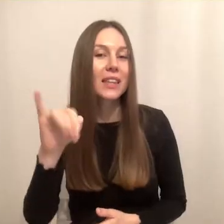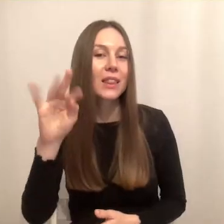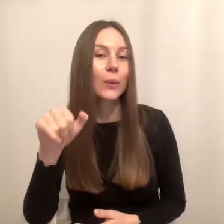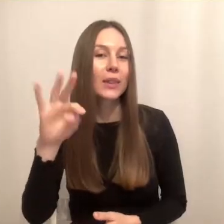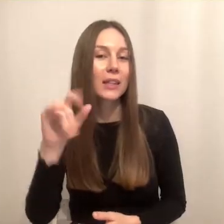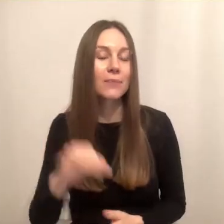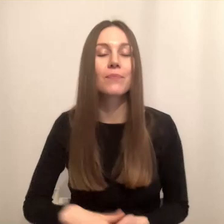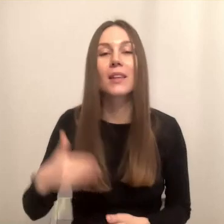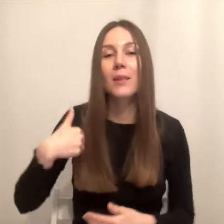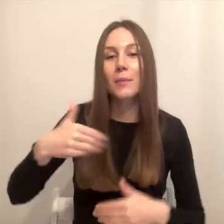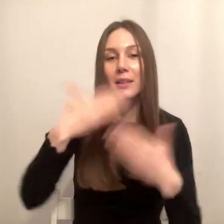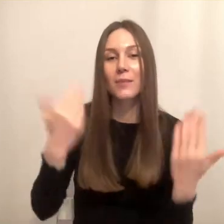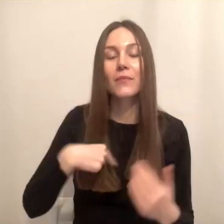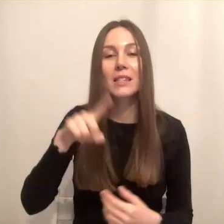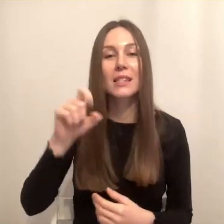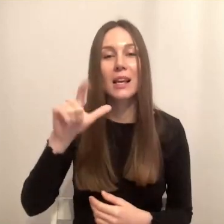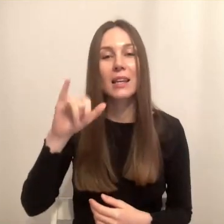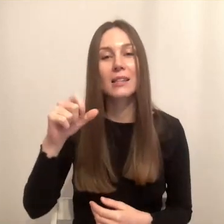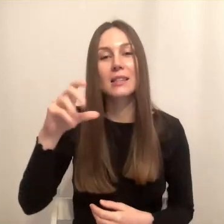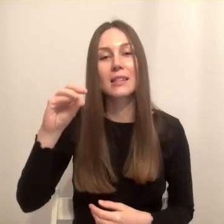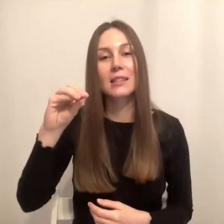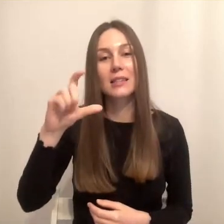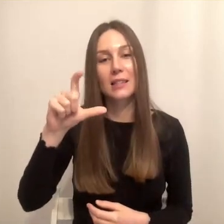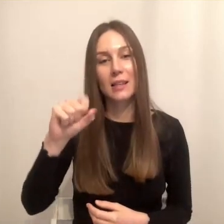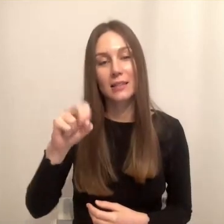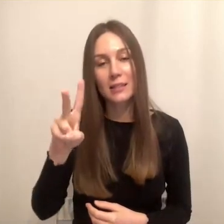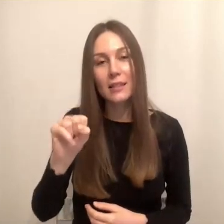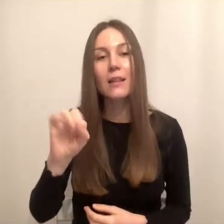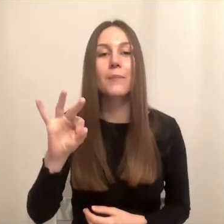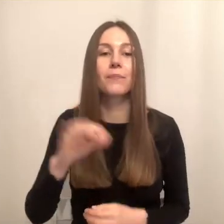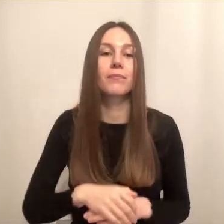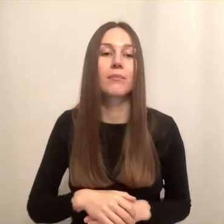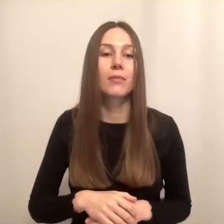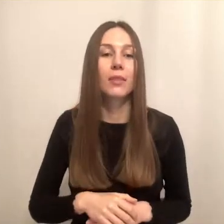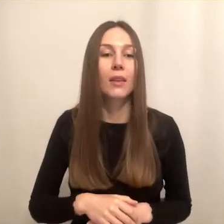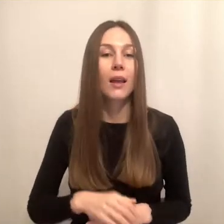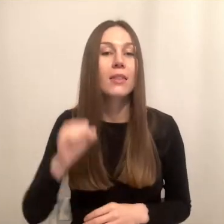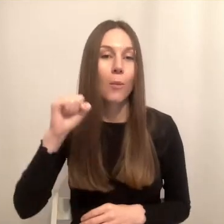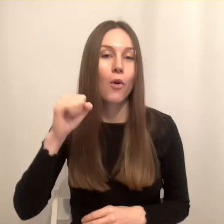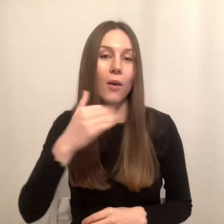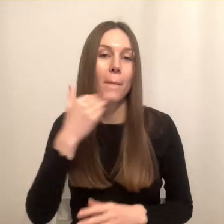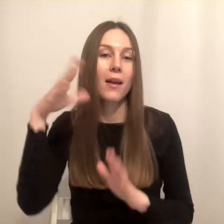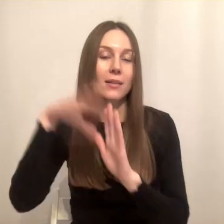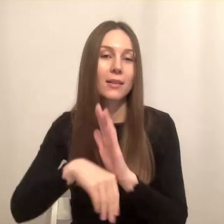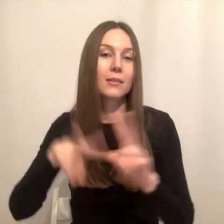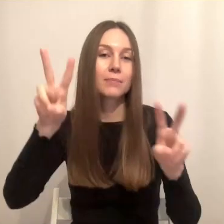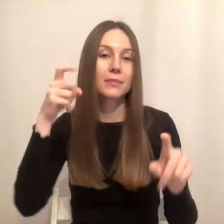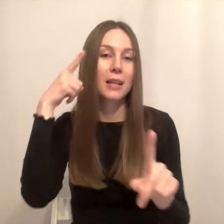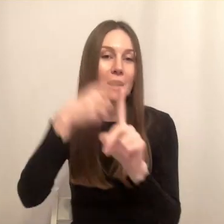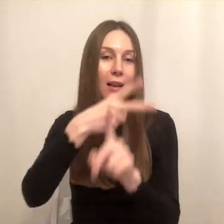esu Vytautas Zalieckas, atstovauju vardan Lietuvos demokratų partiją.